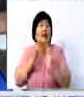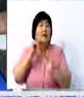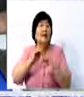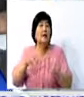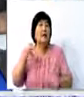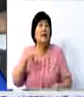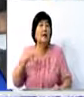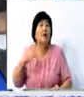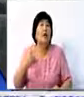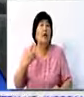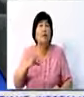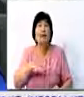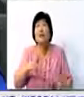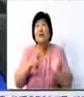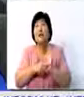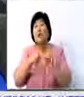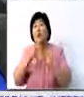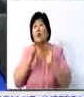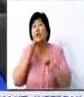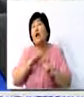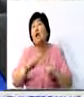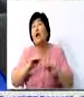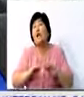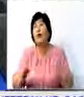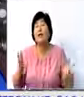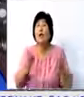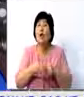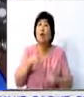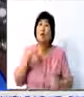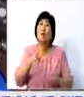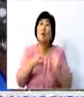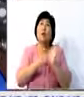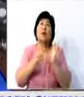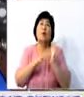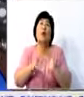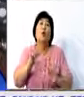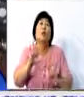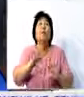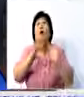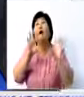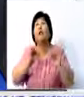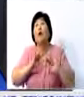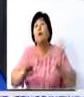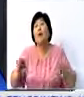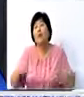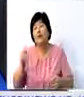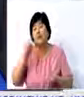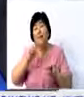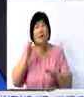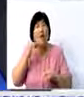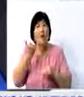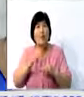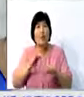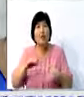дейінгілер 2041 болса, 7-18 жас аралығындағы балалардың саны 4895. Демек, балабақша мен мектеп жасындағы бұл